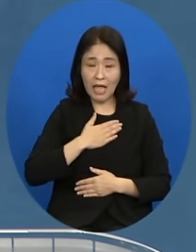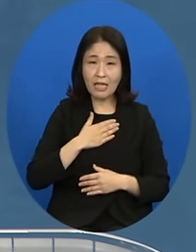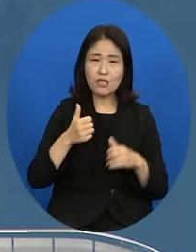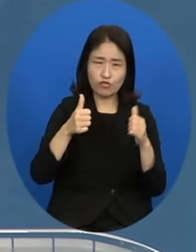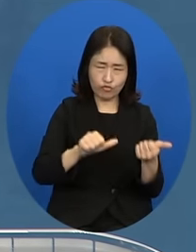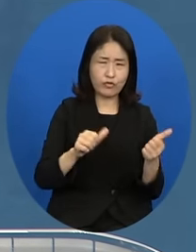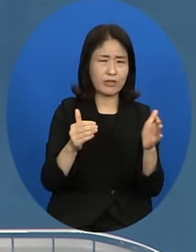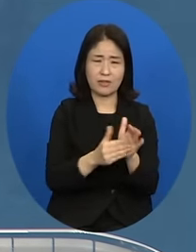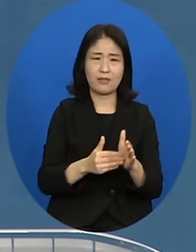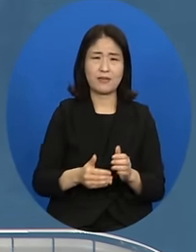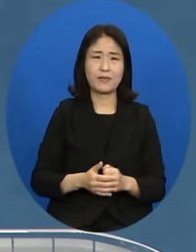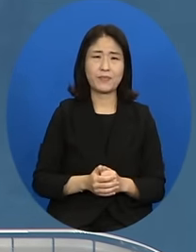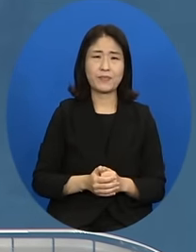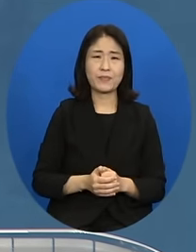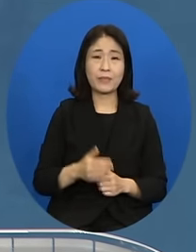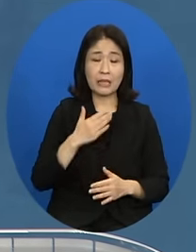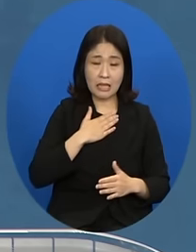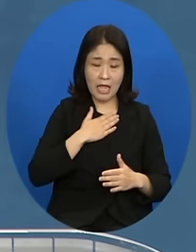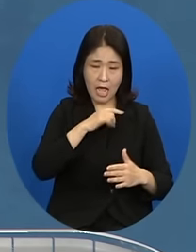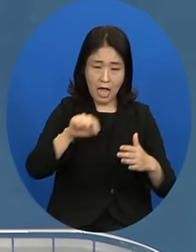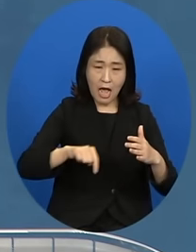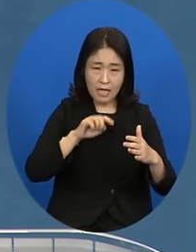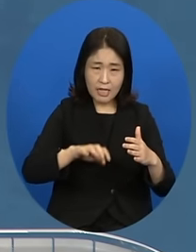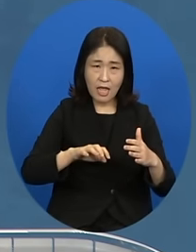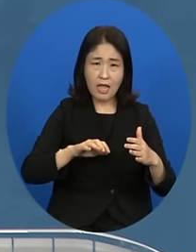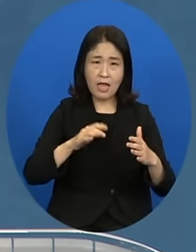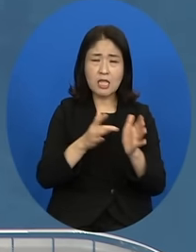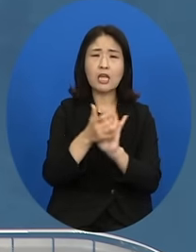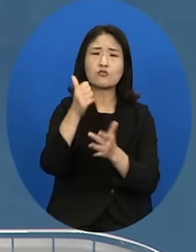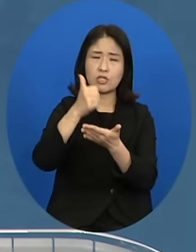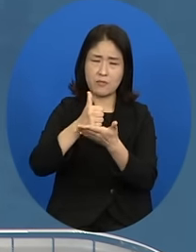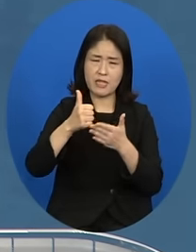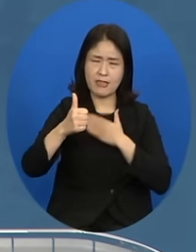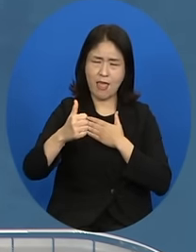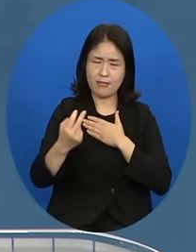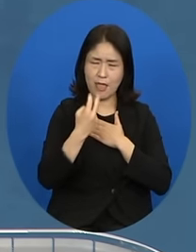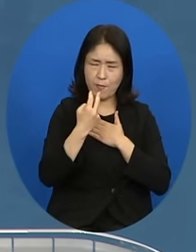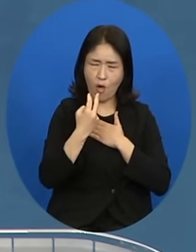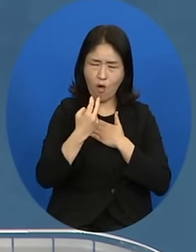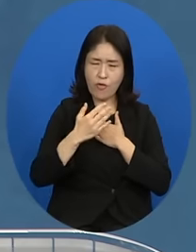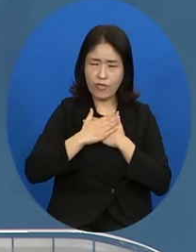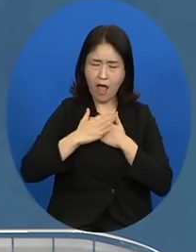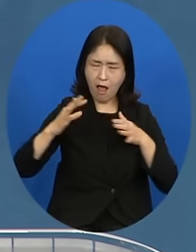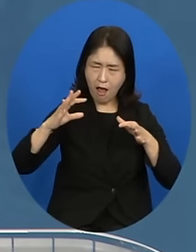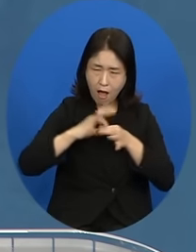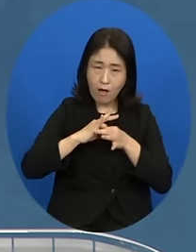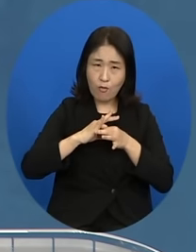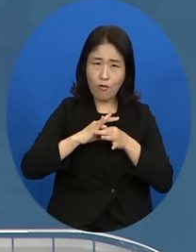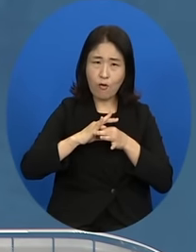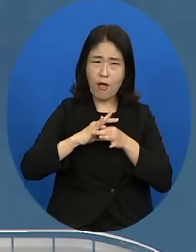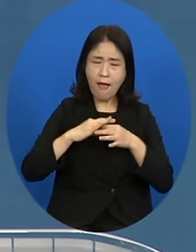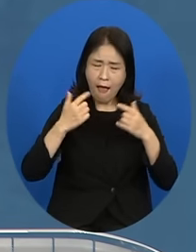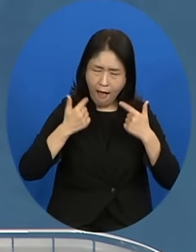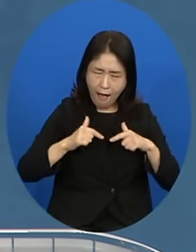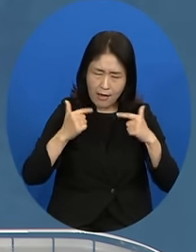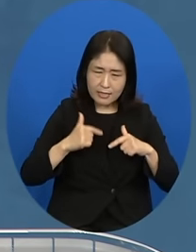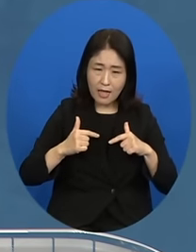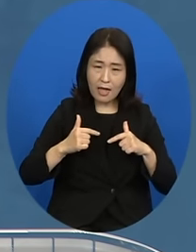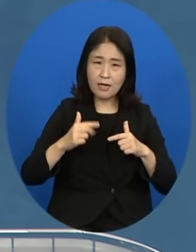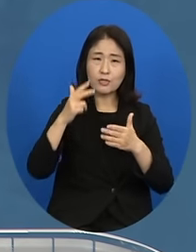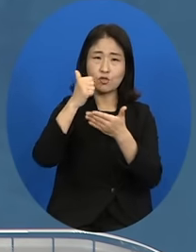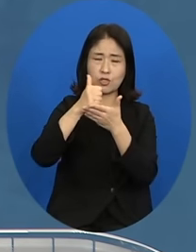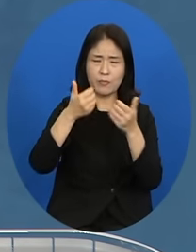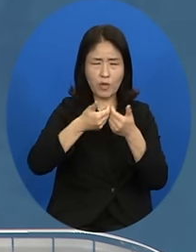죽었다, 그리고 내 안에 예수님이 나의 생명이 되셨다, 그리고 24시간 주님은 나를 떠나지 아니하고